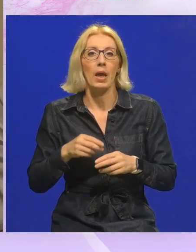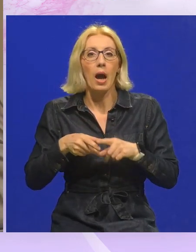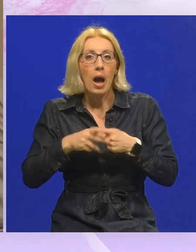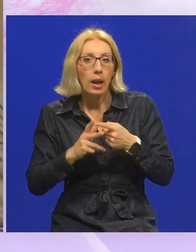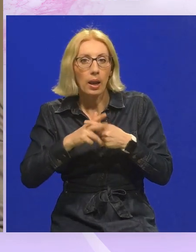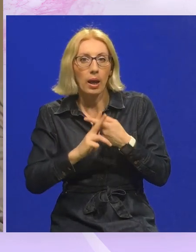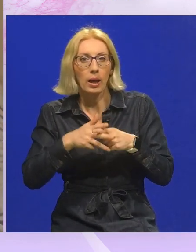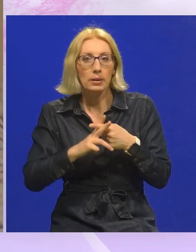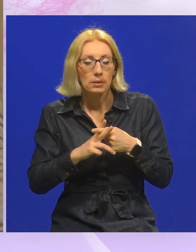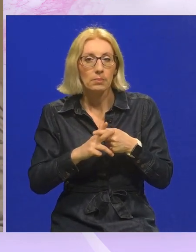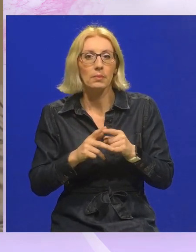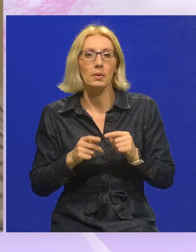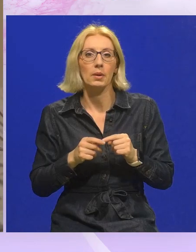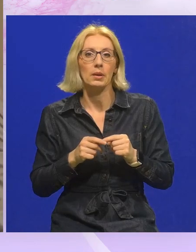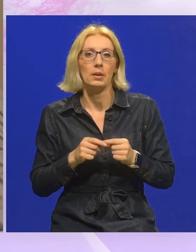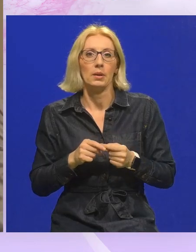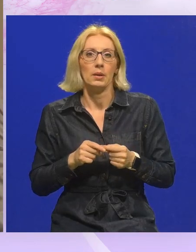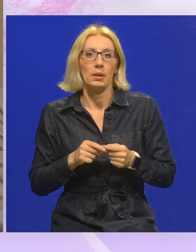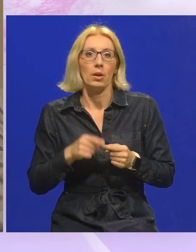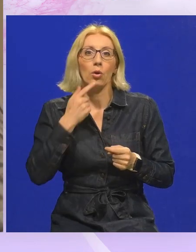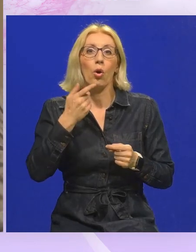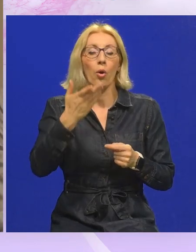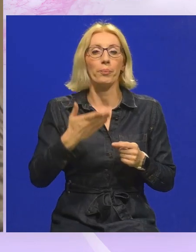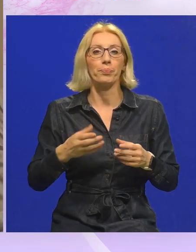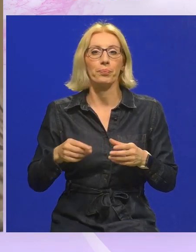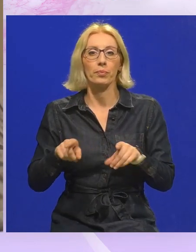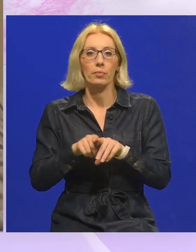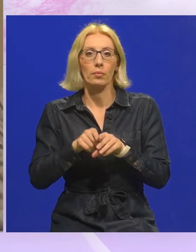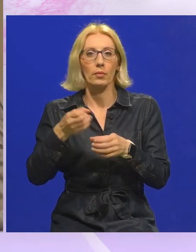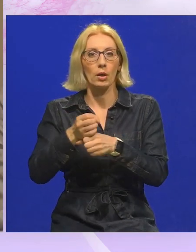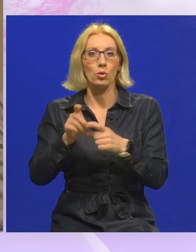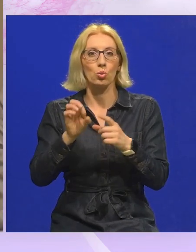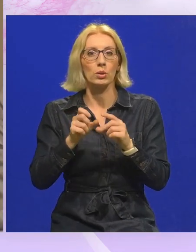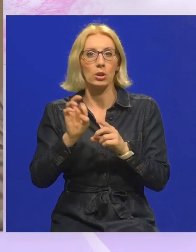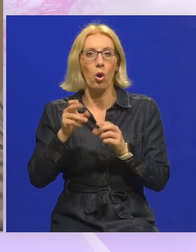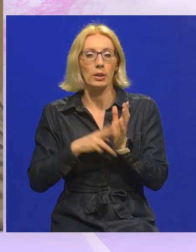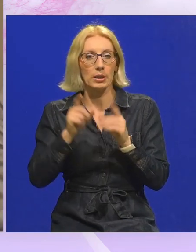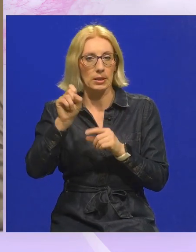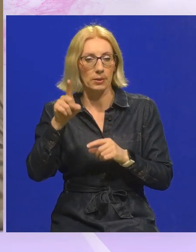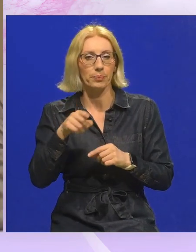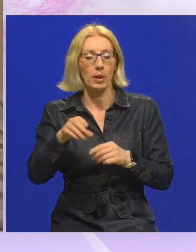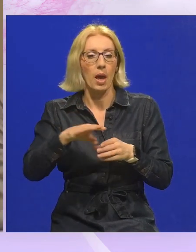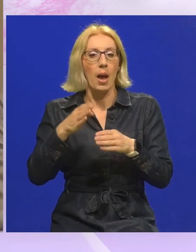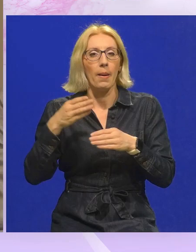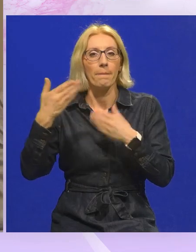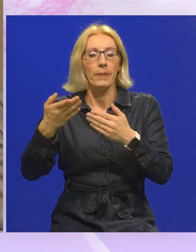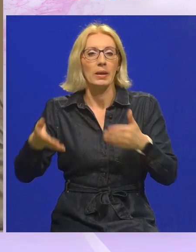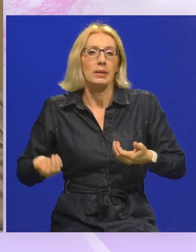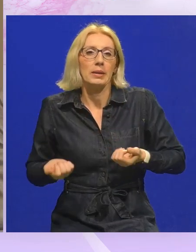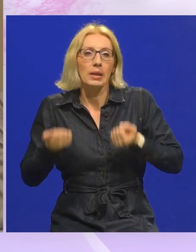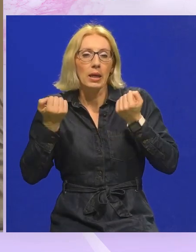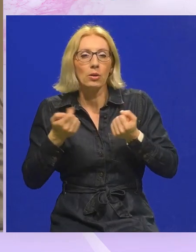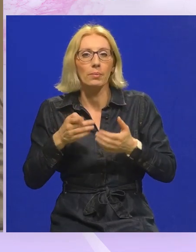mogu sve taksativno vidjeti tko su im sudionici i kako će kome prilagoditi s obzirom na njegovu